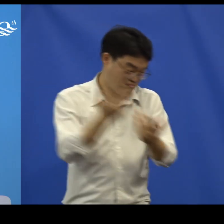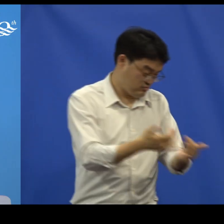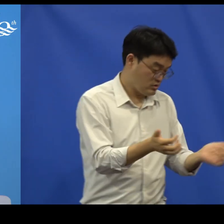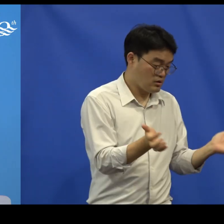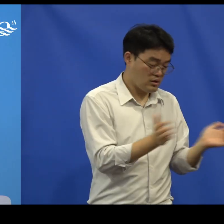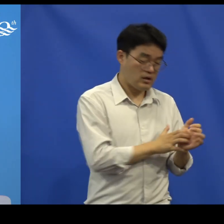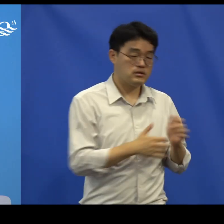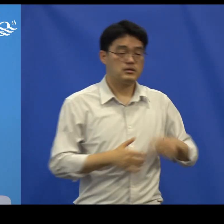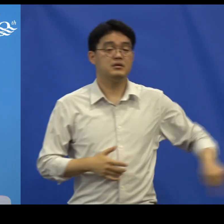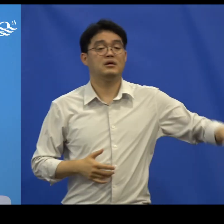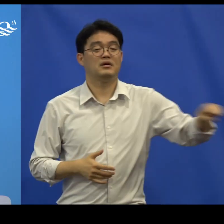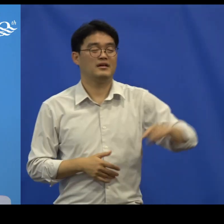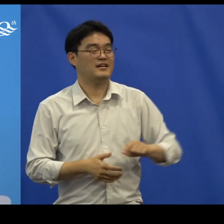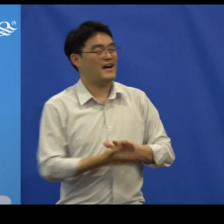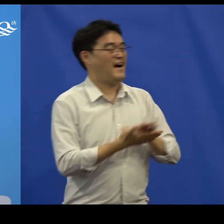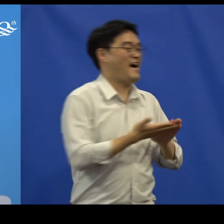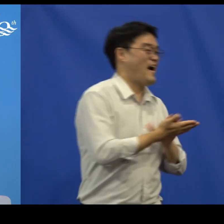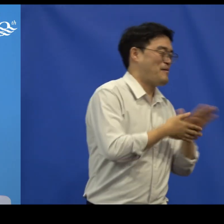깨닫지 못합니다.